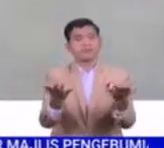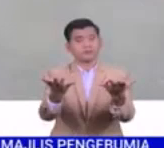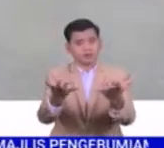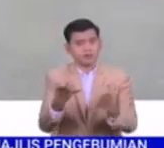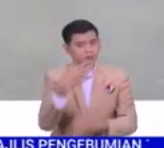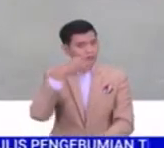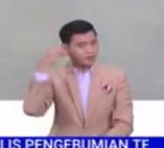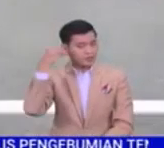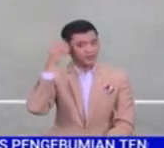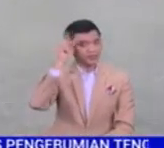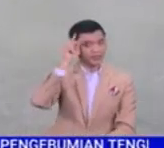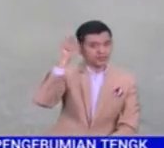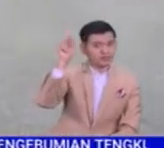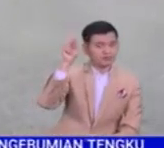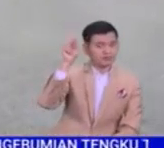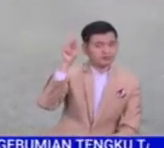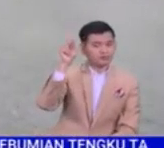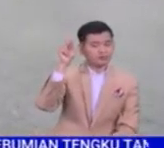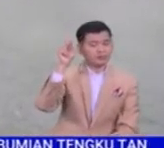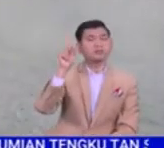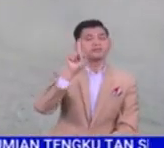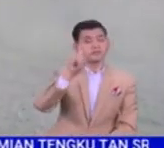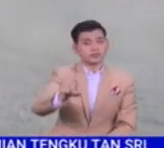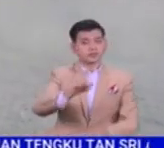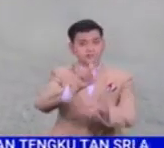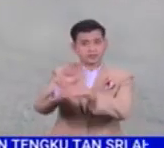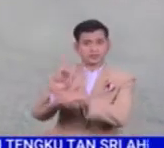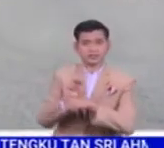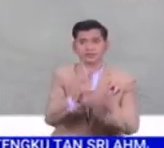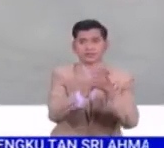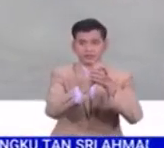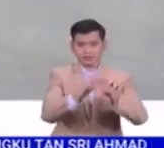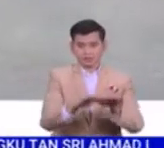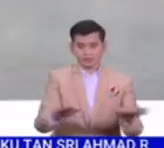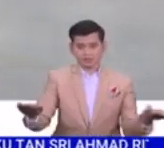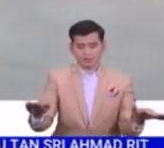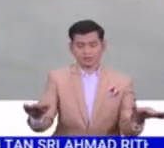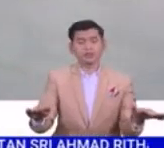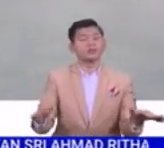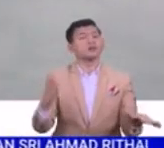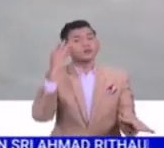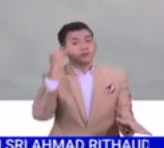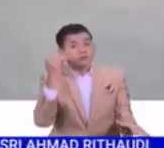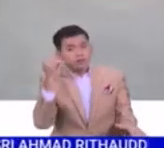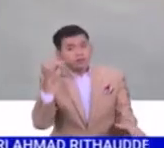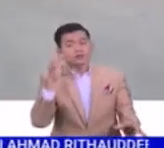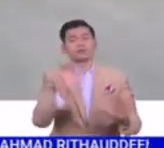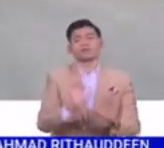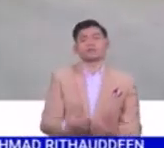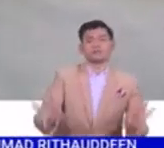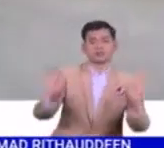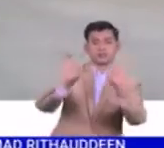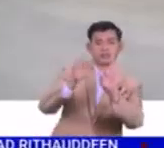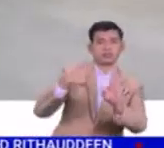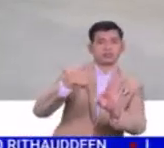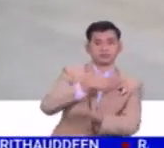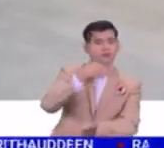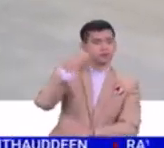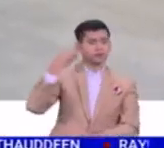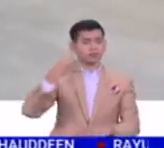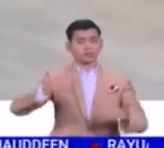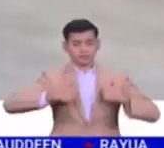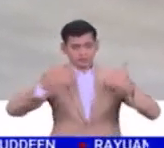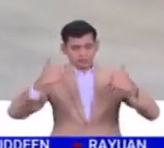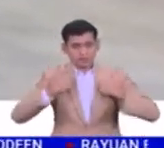beraya di negeri Kelantan sentiasa menjaga kata keselamatan lah. Pertamanya apabila kita nak balik beraya ni, pertama